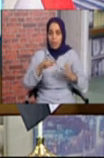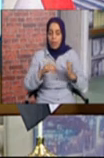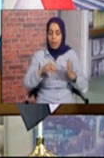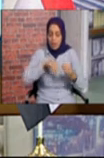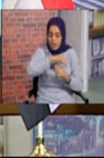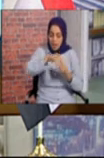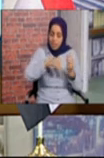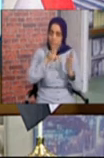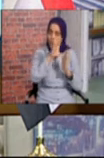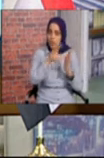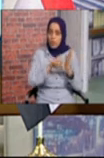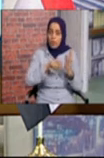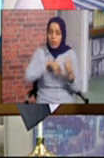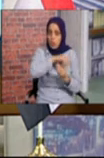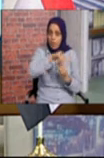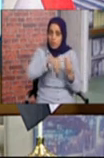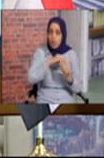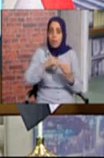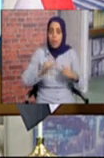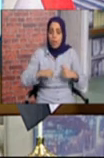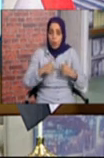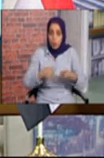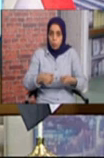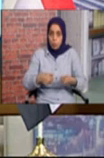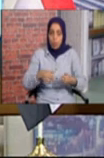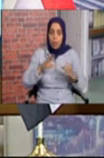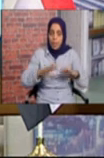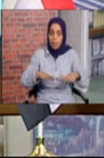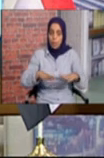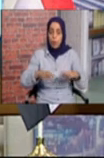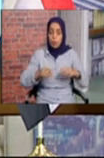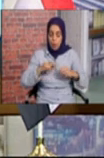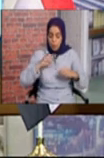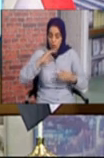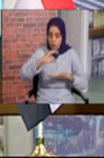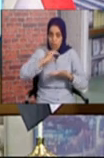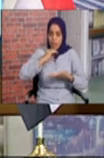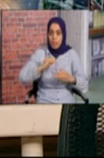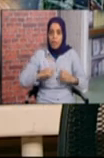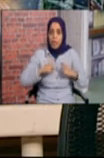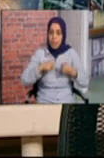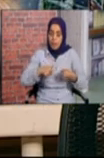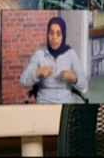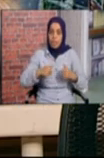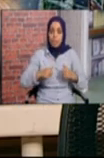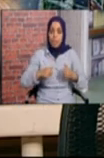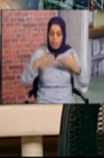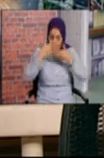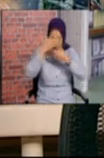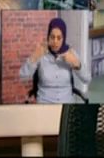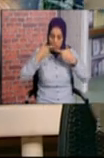الشرعية، يتحدث عن القصور اللي موجود ويرد على برضه اللاجئين، اللاجئين